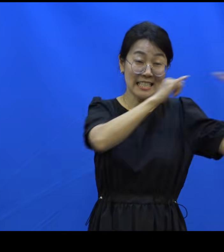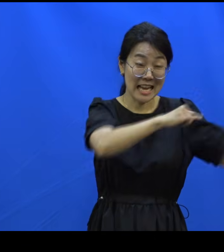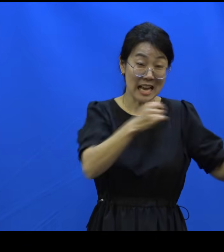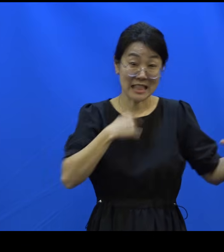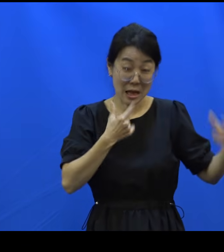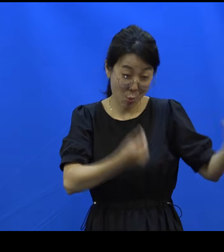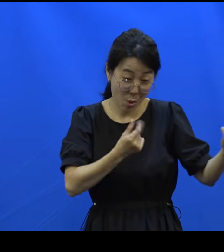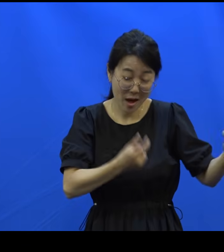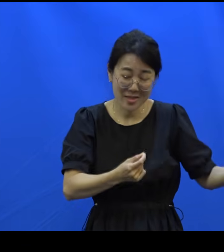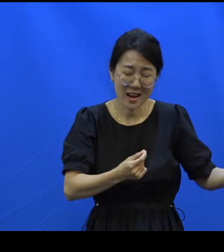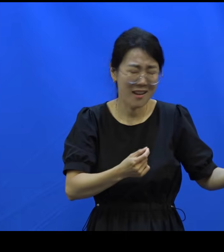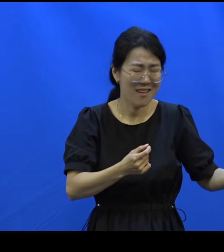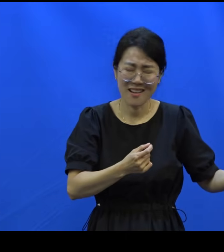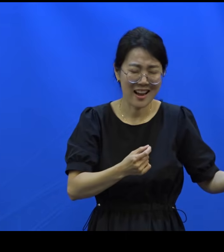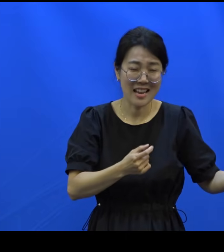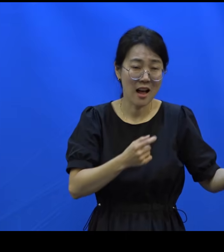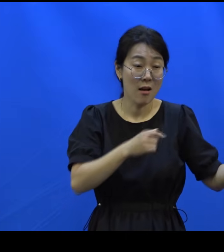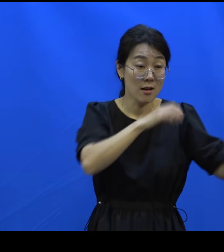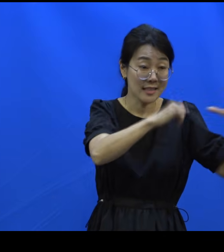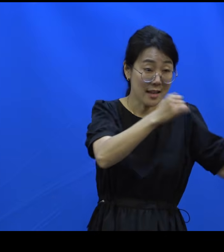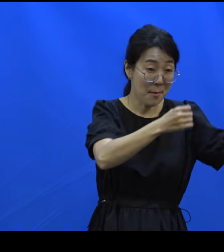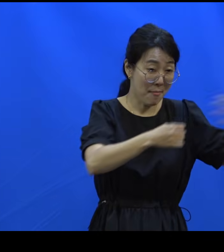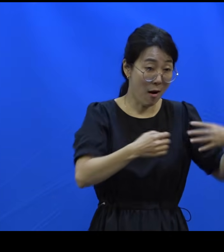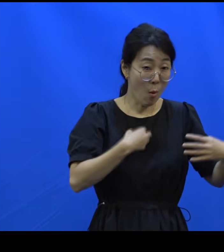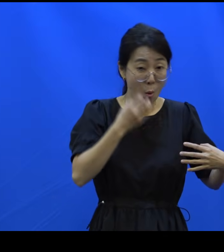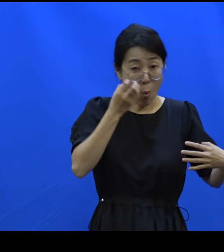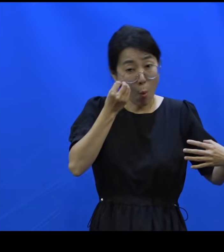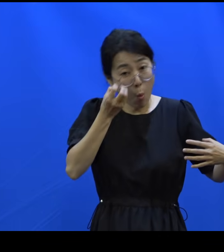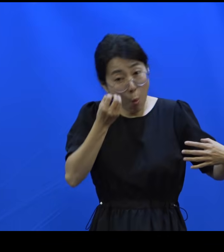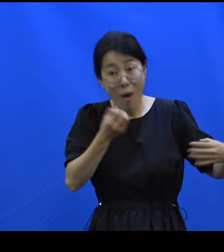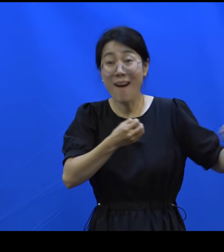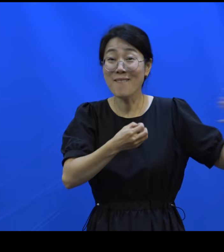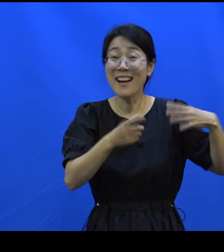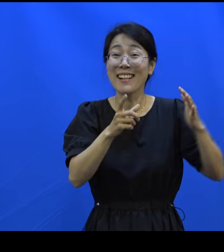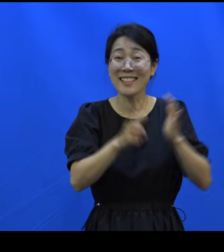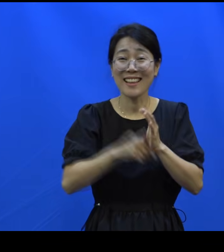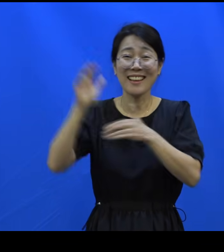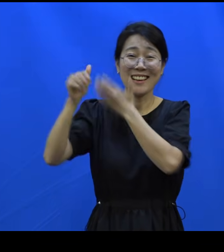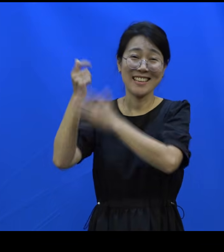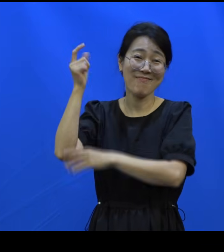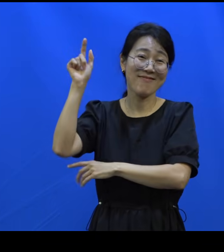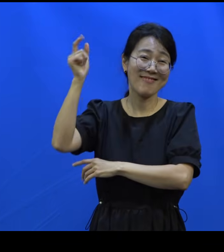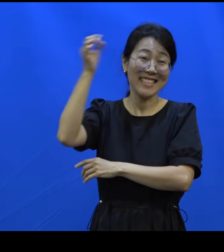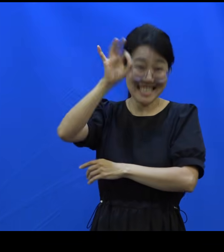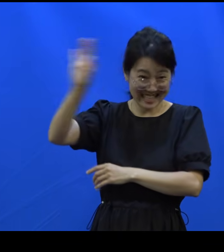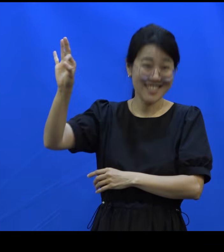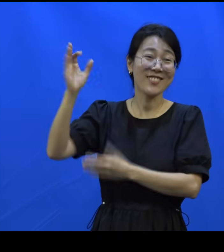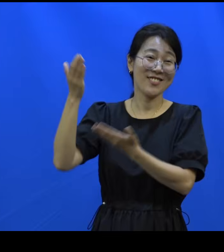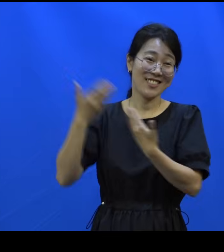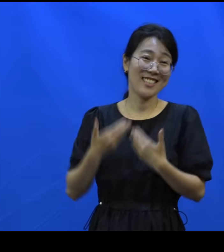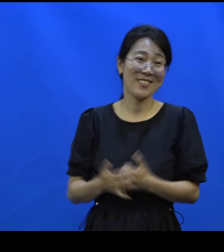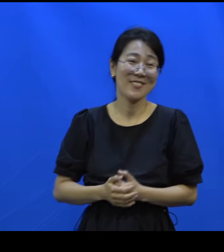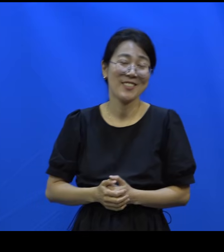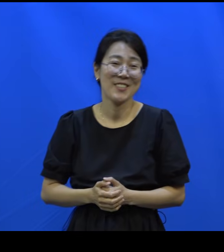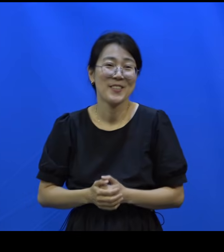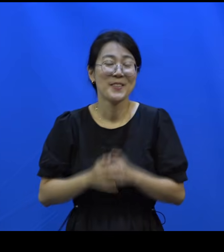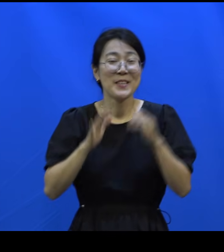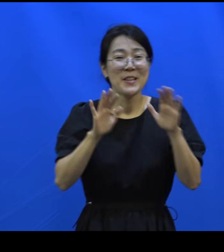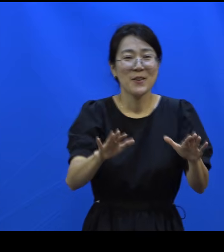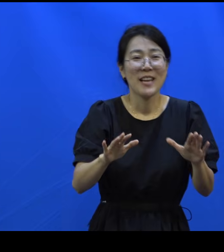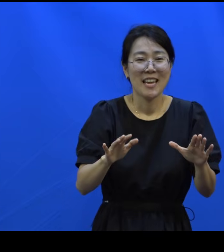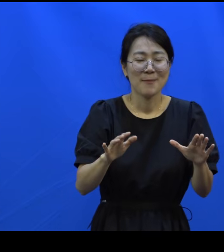제자로 우리가 있는 자리에서 이 산상수훈의 말씀을 실현해낼 때